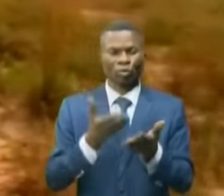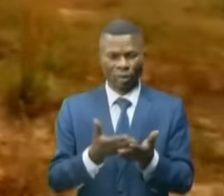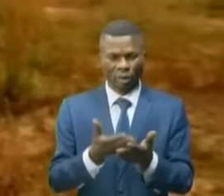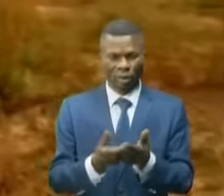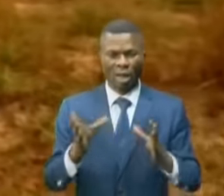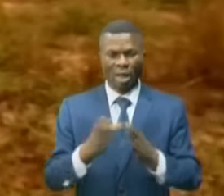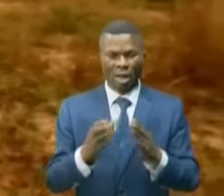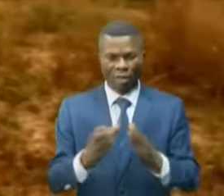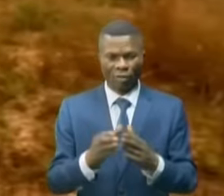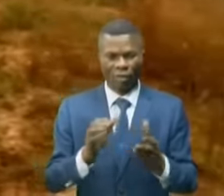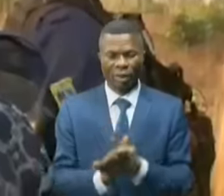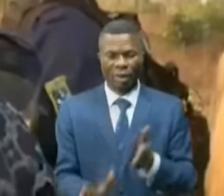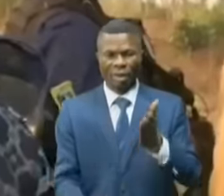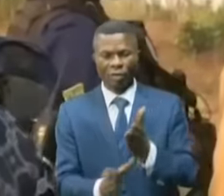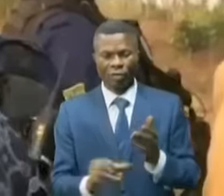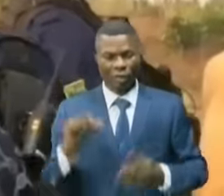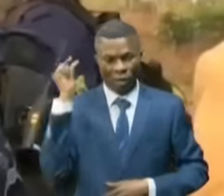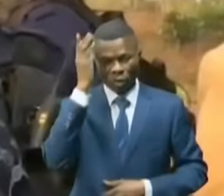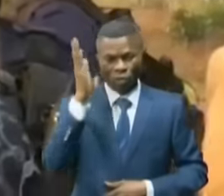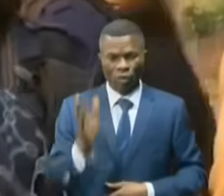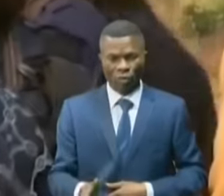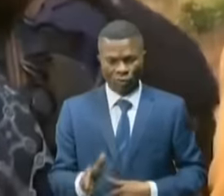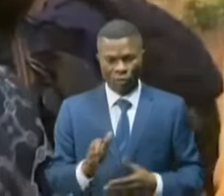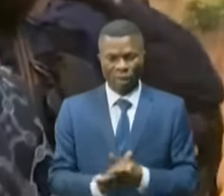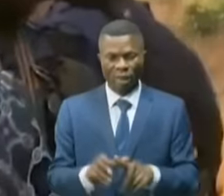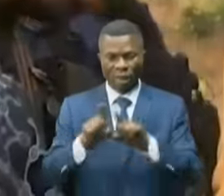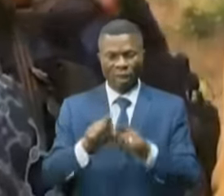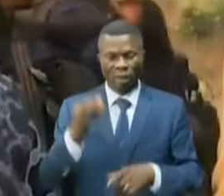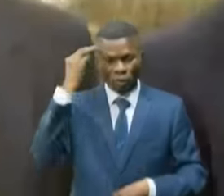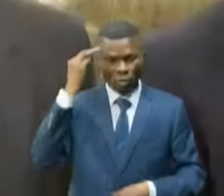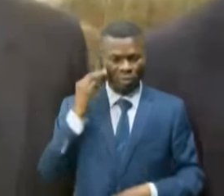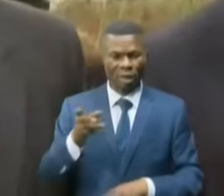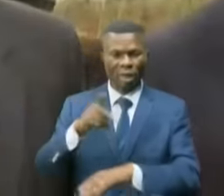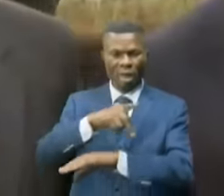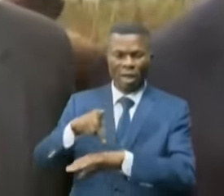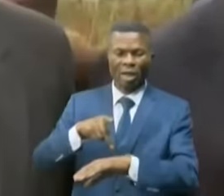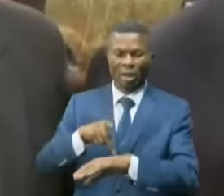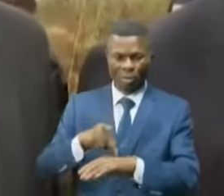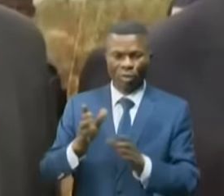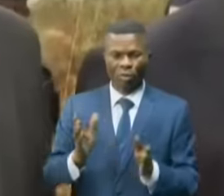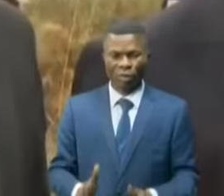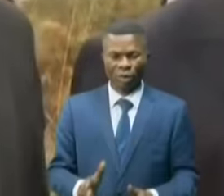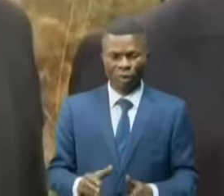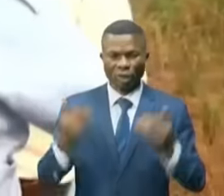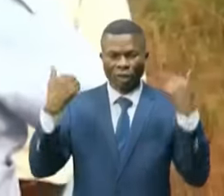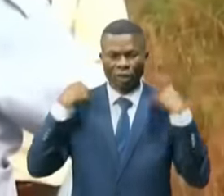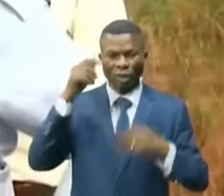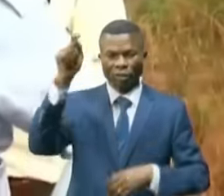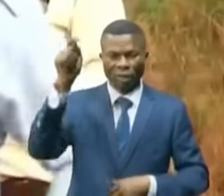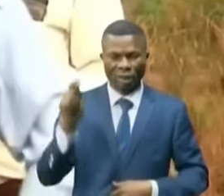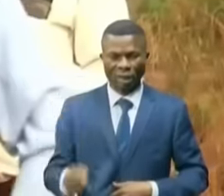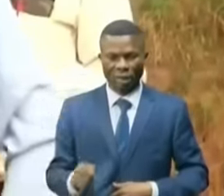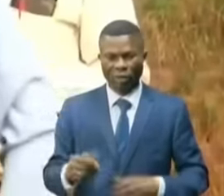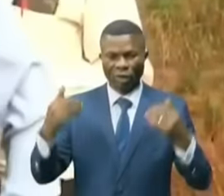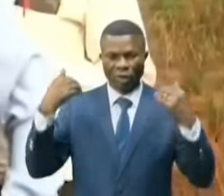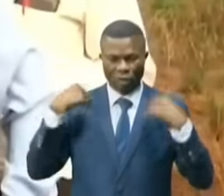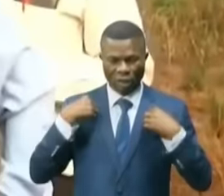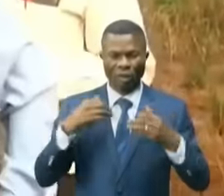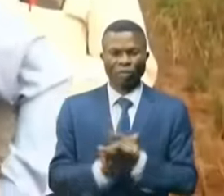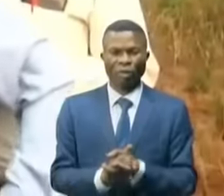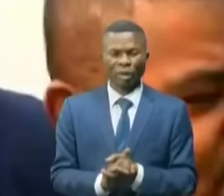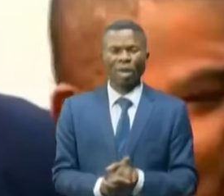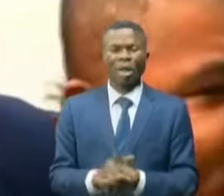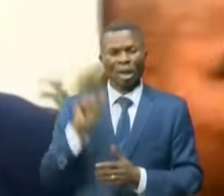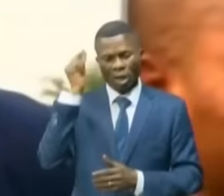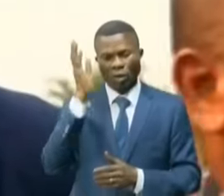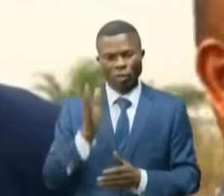Accompagné dans sa suite du vice-gouverneur, de quelques ministres provinciaux et chefs de division, les chefs de l'exécutif provincial a apprécié à